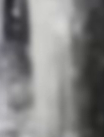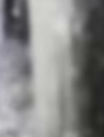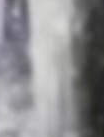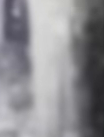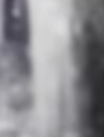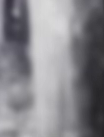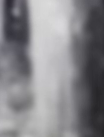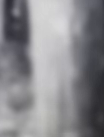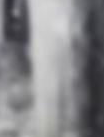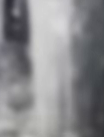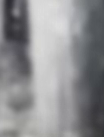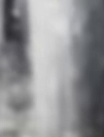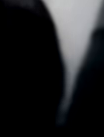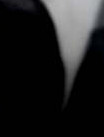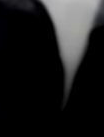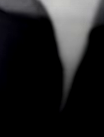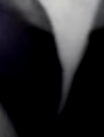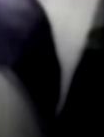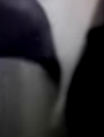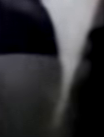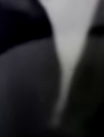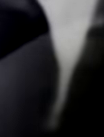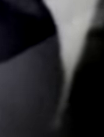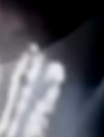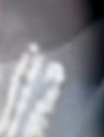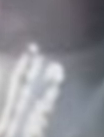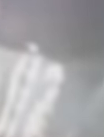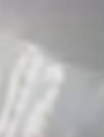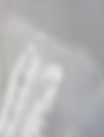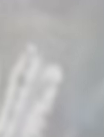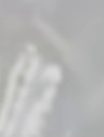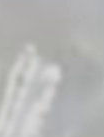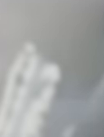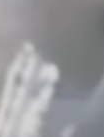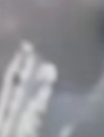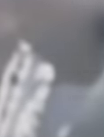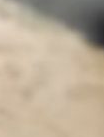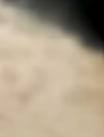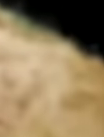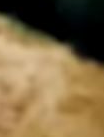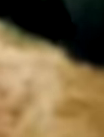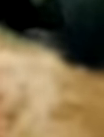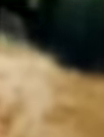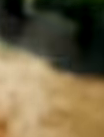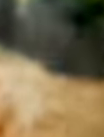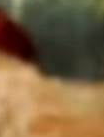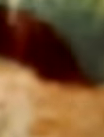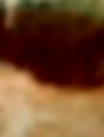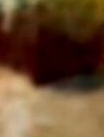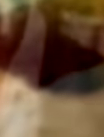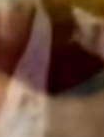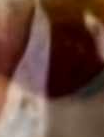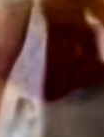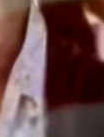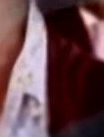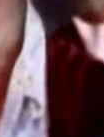ชีวิตไม่จีรังแต่แผ่นดินต้องยั่งยืนอยากเห็นเธอฟื้น